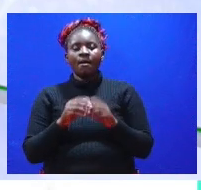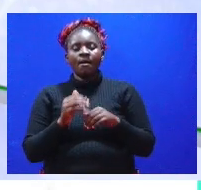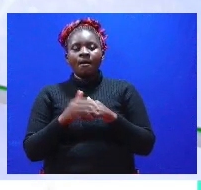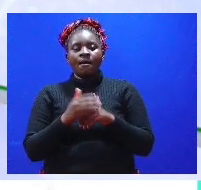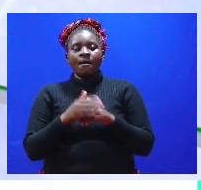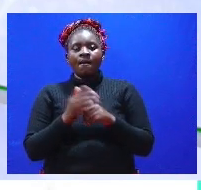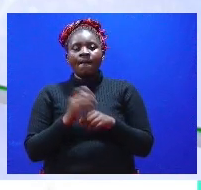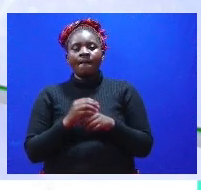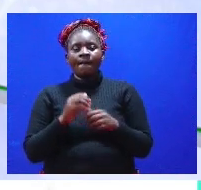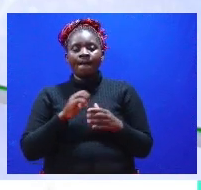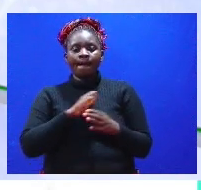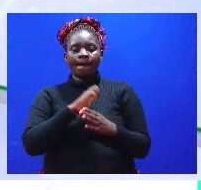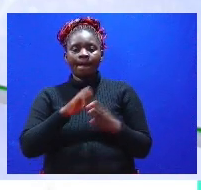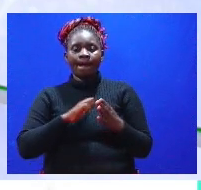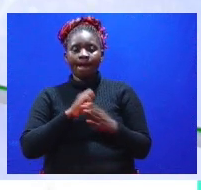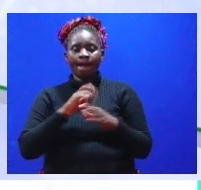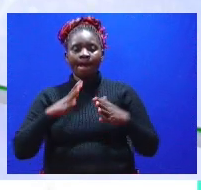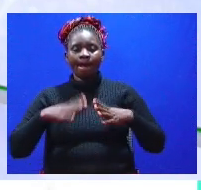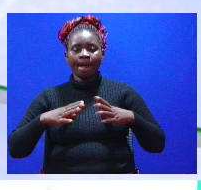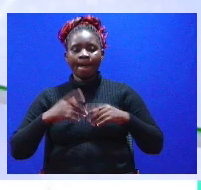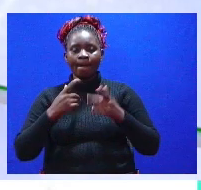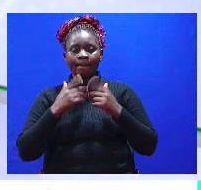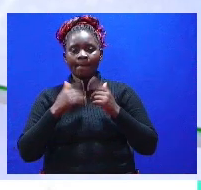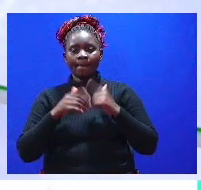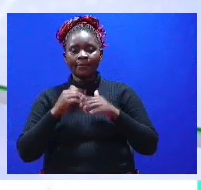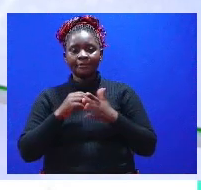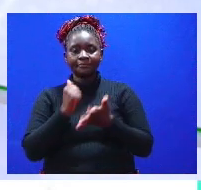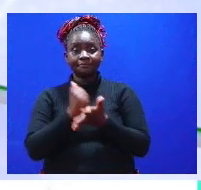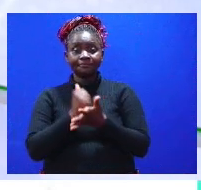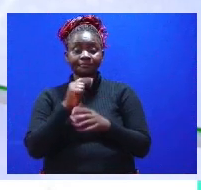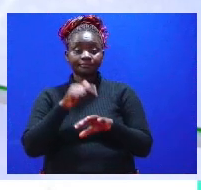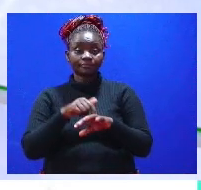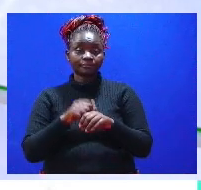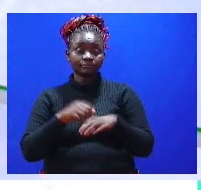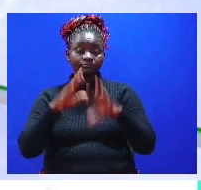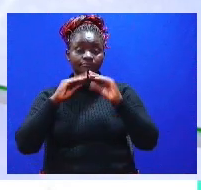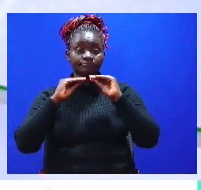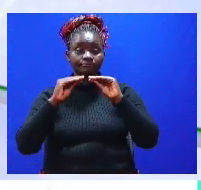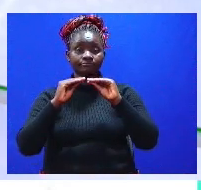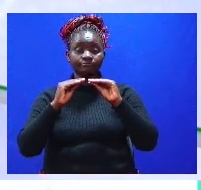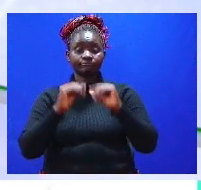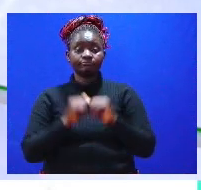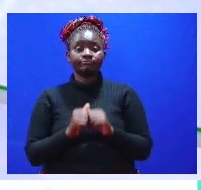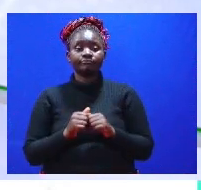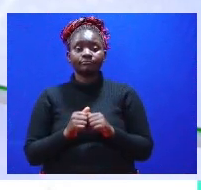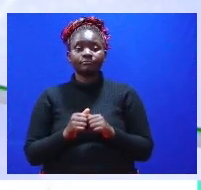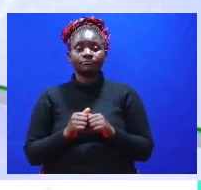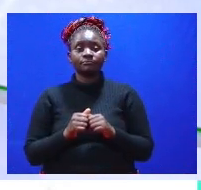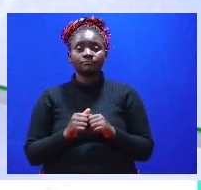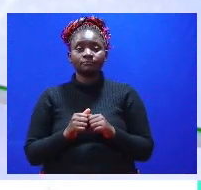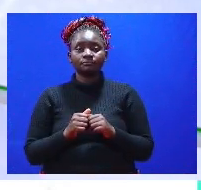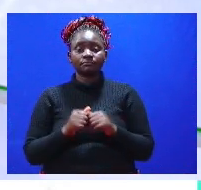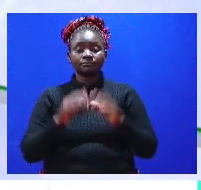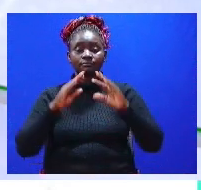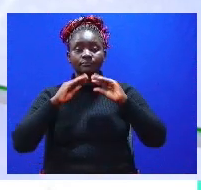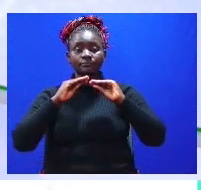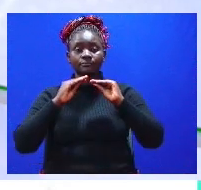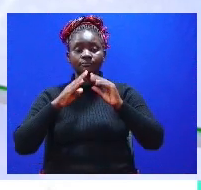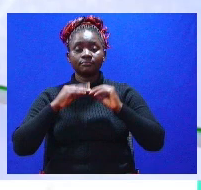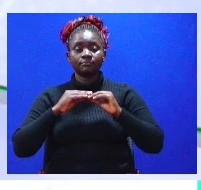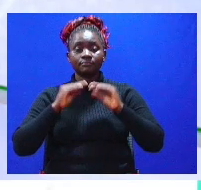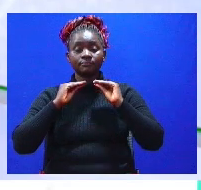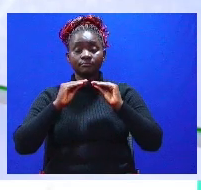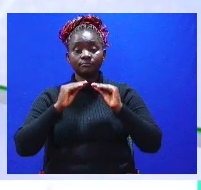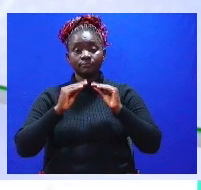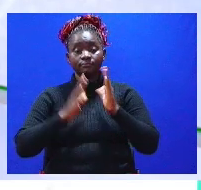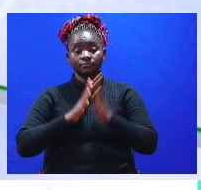ibintu byetana ine mu nyabantu uko na kinga ki cyokoro bosemya go tse cyokoro cyokora umuroberi obosemya abantu